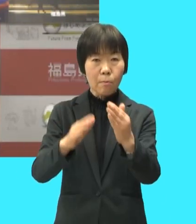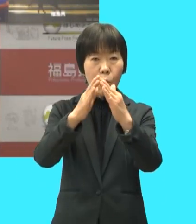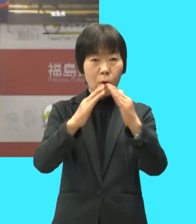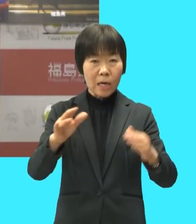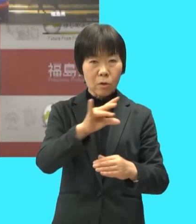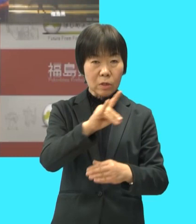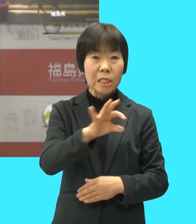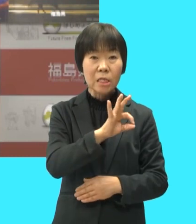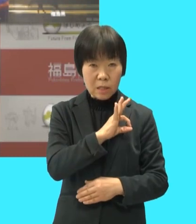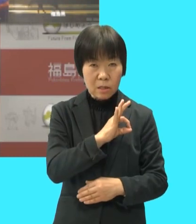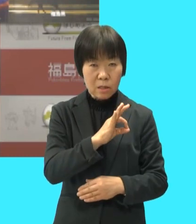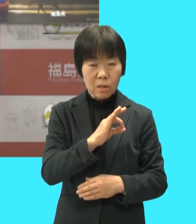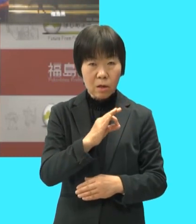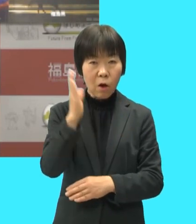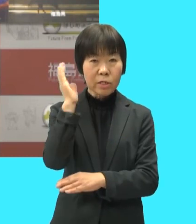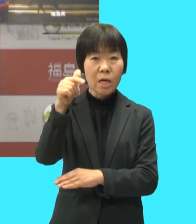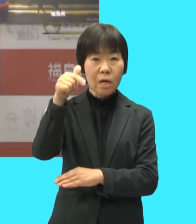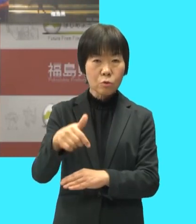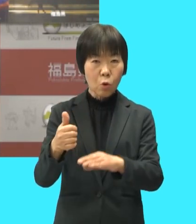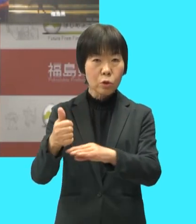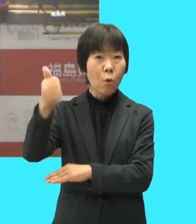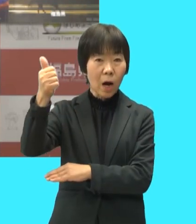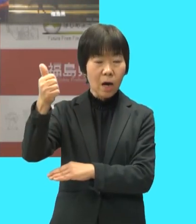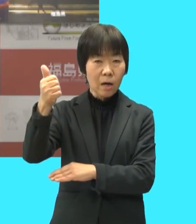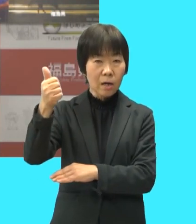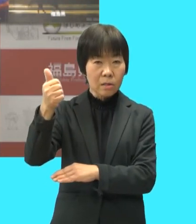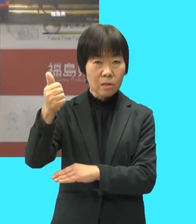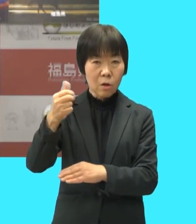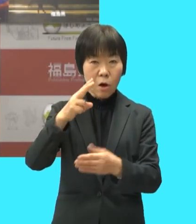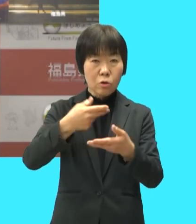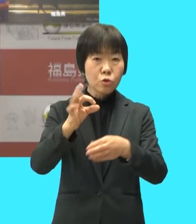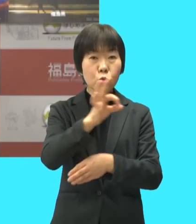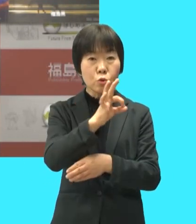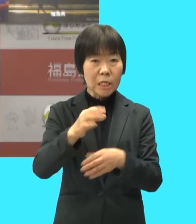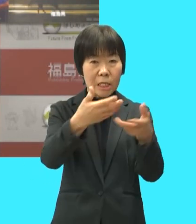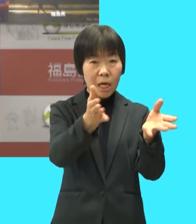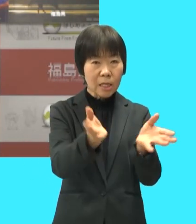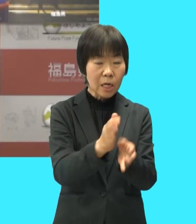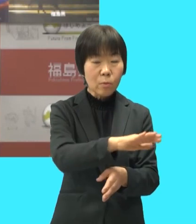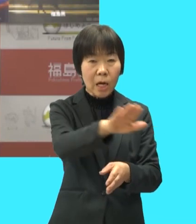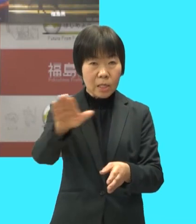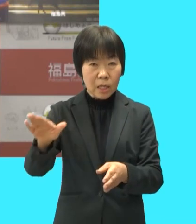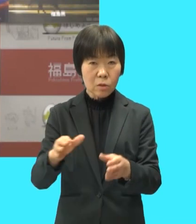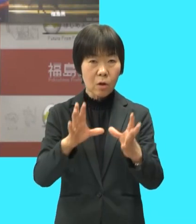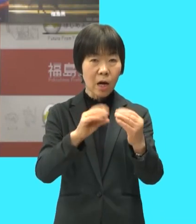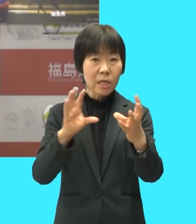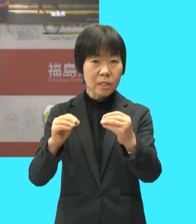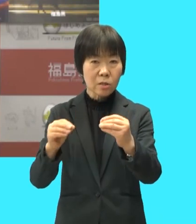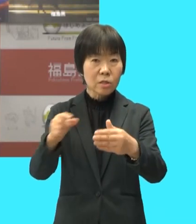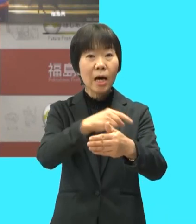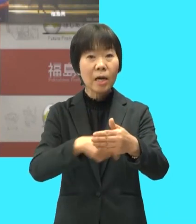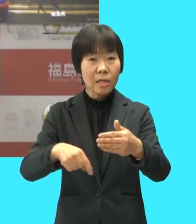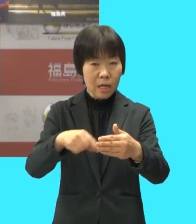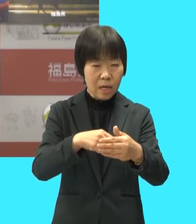員、あるいは香港政府の長官、あるいは食品団体の方々等とお話している中で、やは